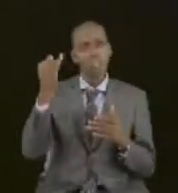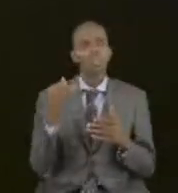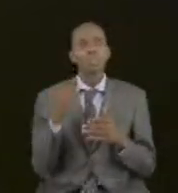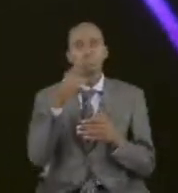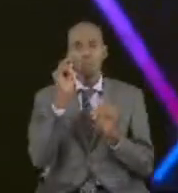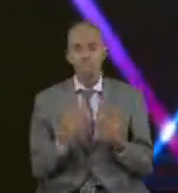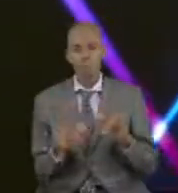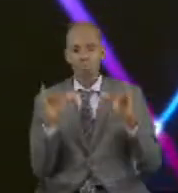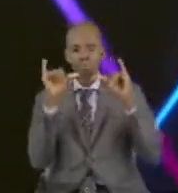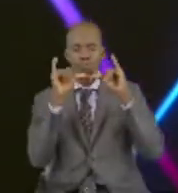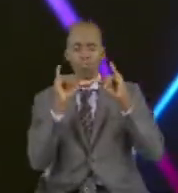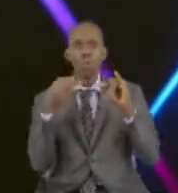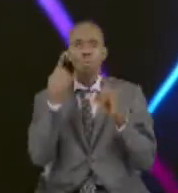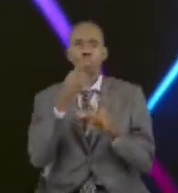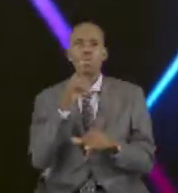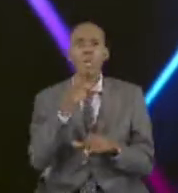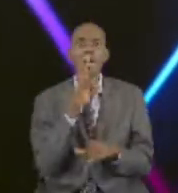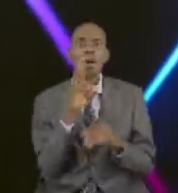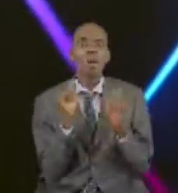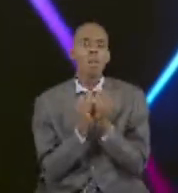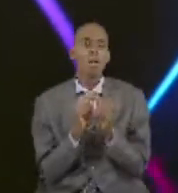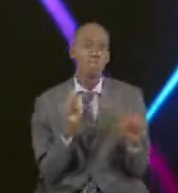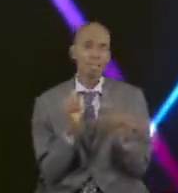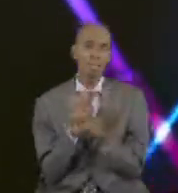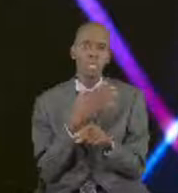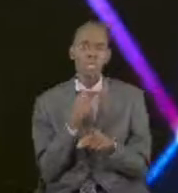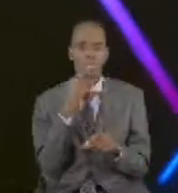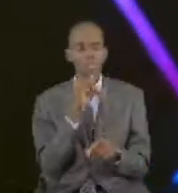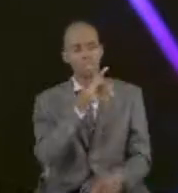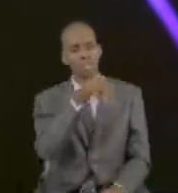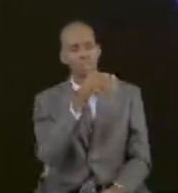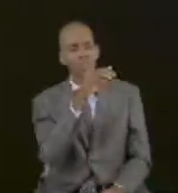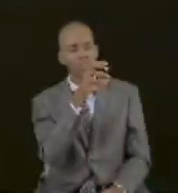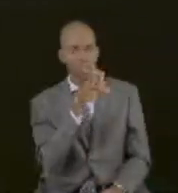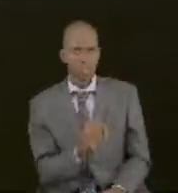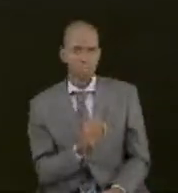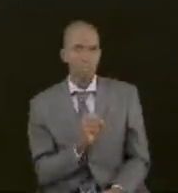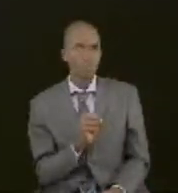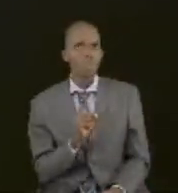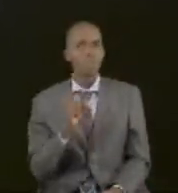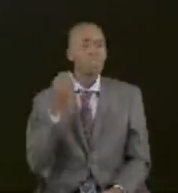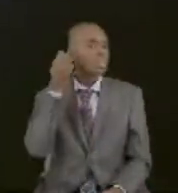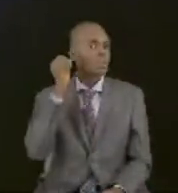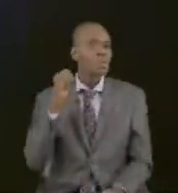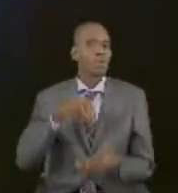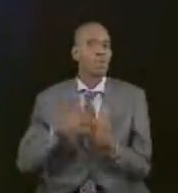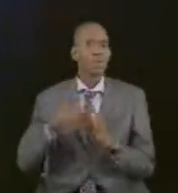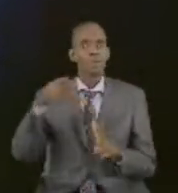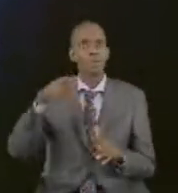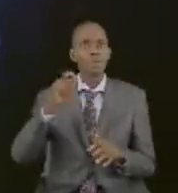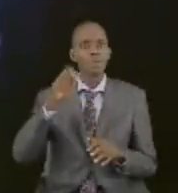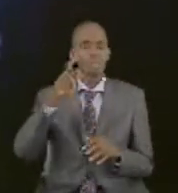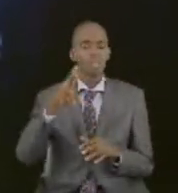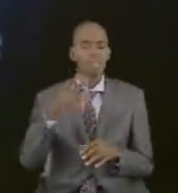qui tu es avec la vie. Maintenant, il dit, Jacques, Cephas, c'est Pierre ici, et Jean,